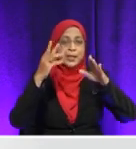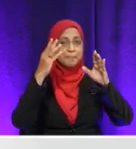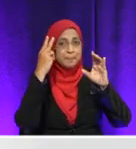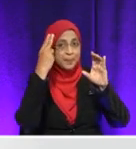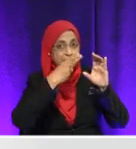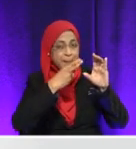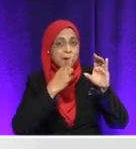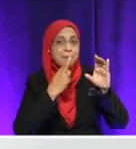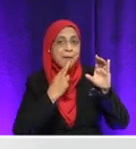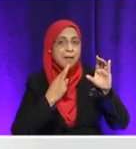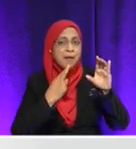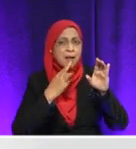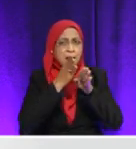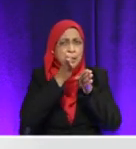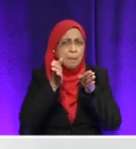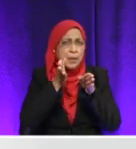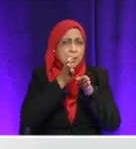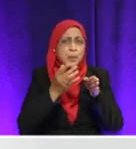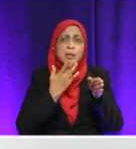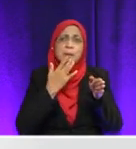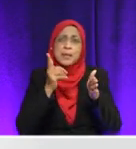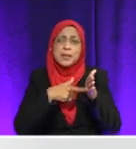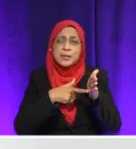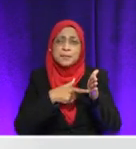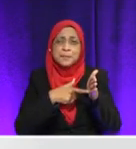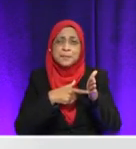ini pandangan Sisi warna apa